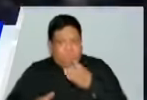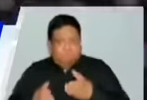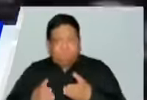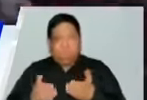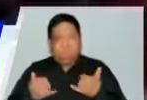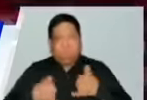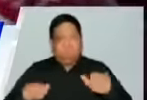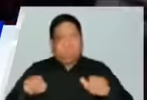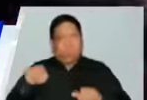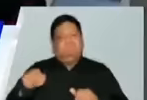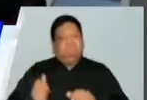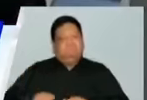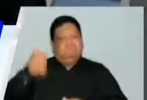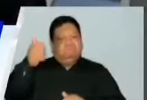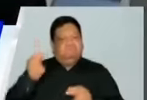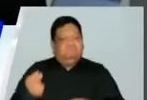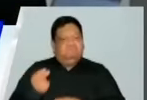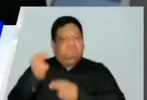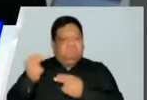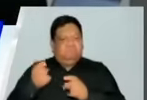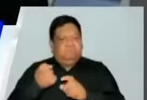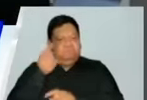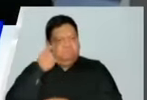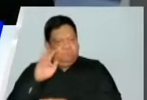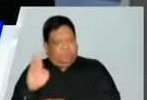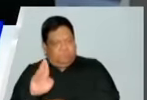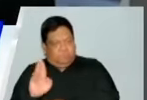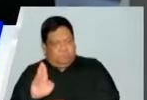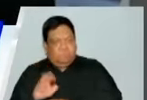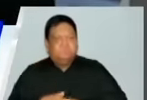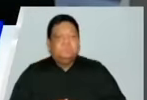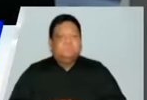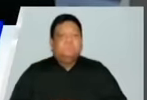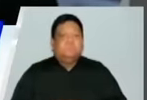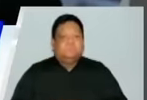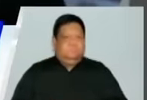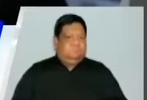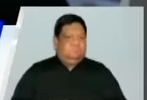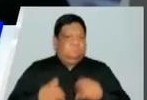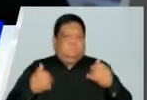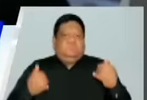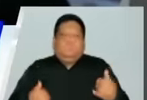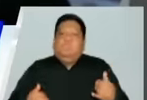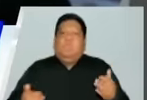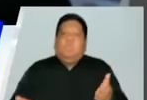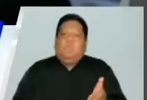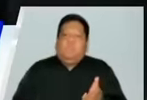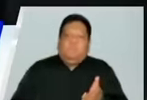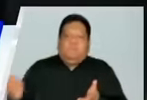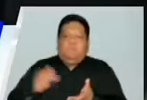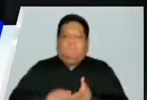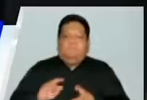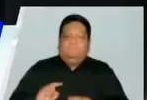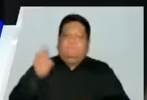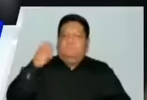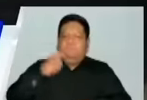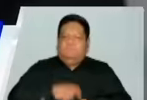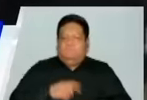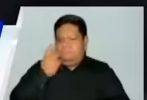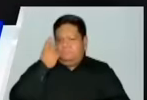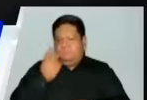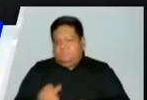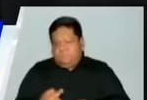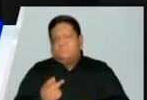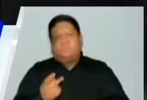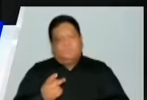noon. Ayon sa Associated Press, ngayon lang muling makakasaksi ng isang presidential rematch